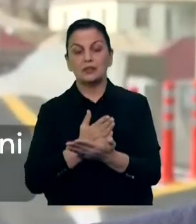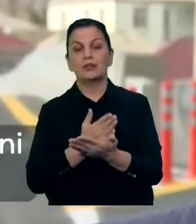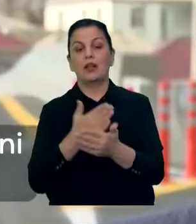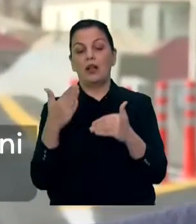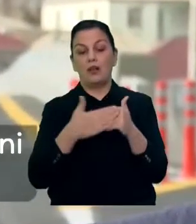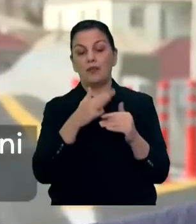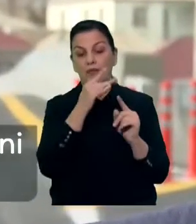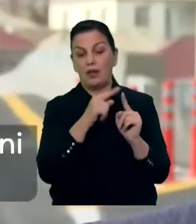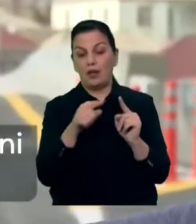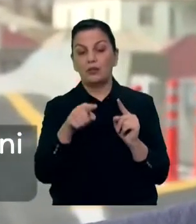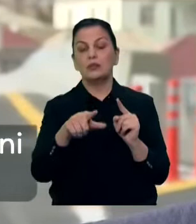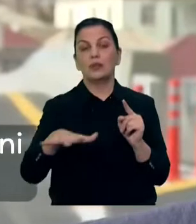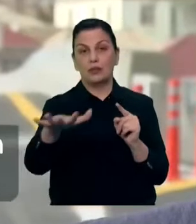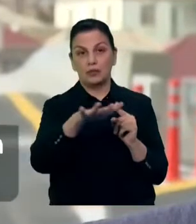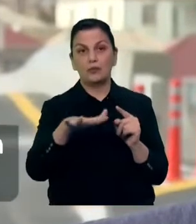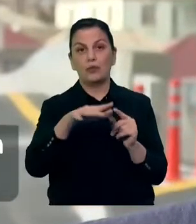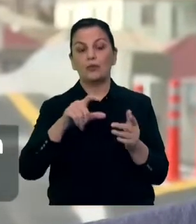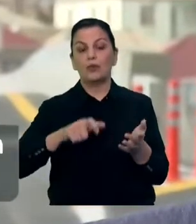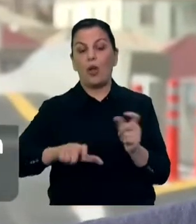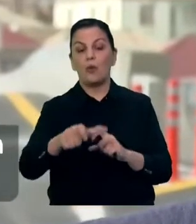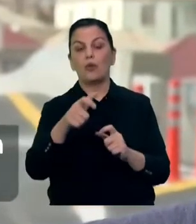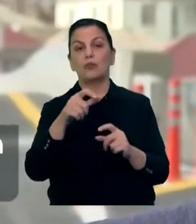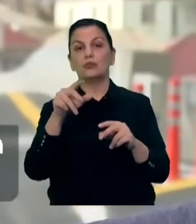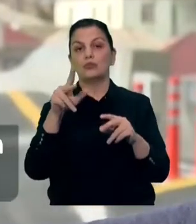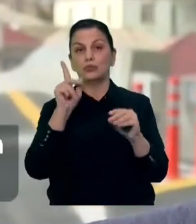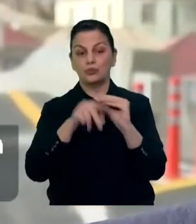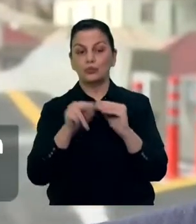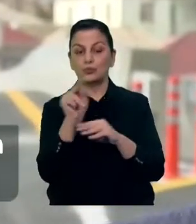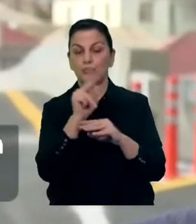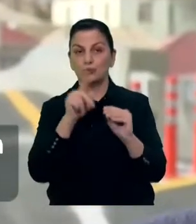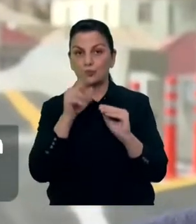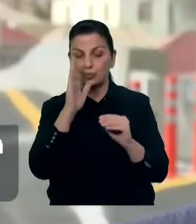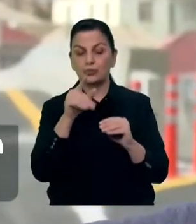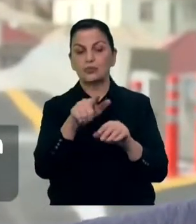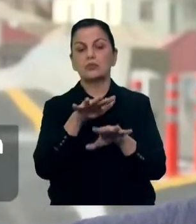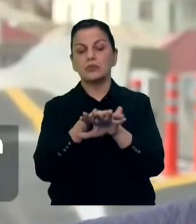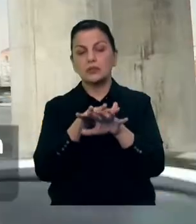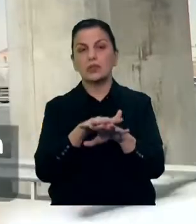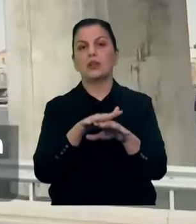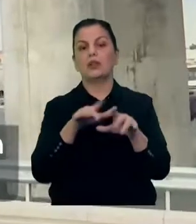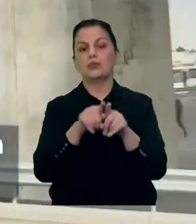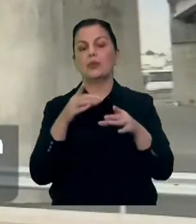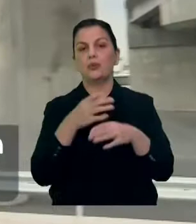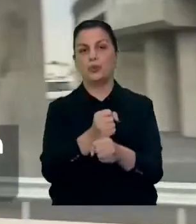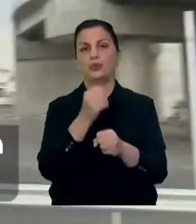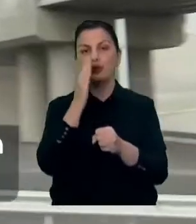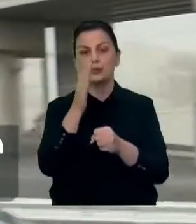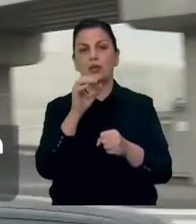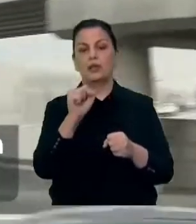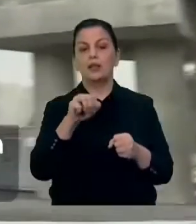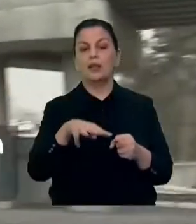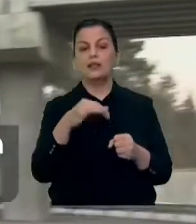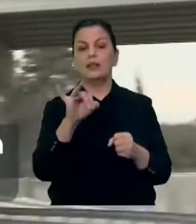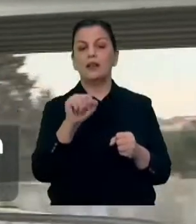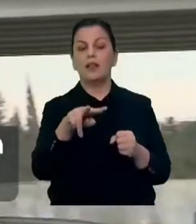inşallah qovşaq istifadəyə veriləcək və bununla da bu ərazidə tıxacların, ləngimələrin aradan qaldırılması hədəflənir. Atyalı, Müşfiqabad